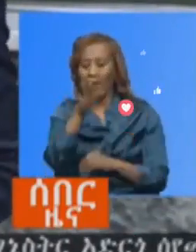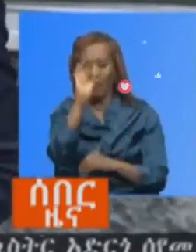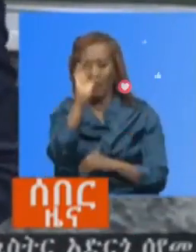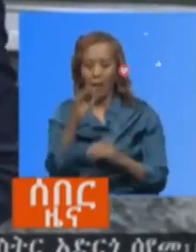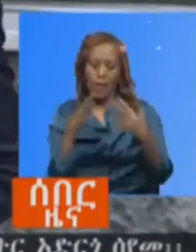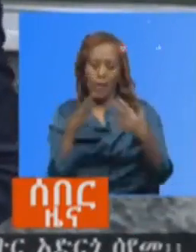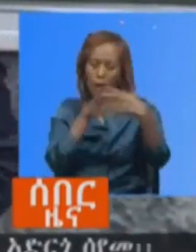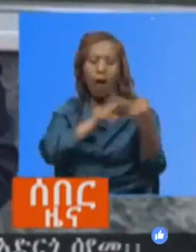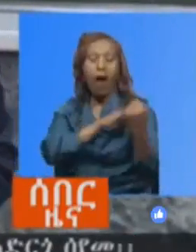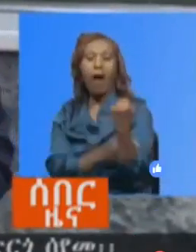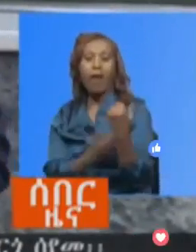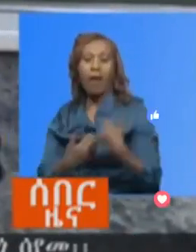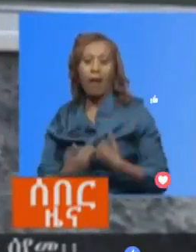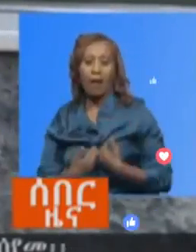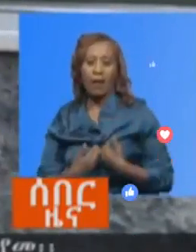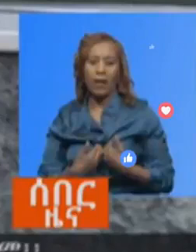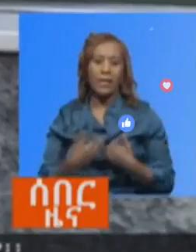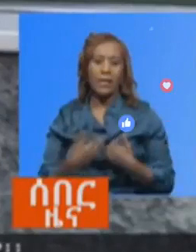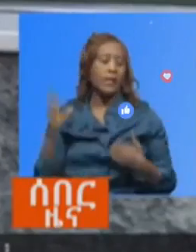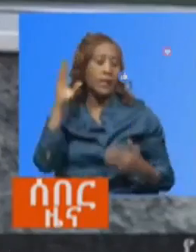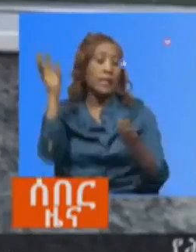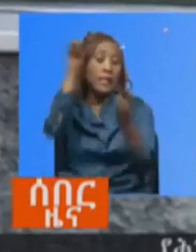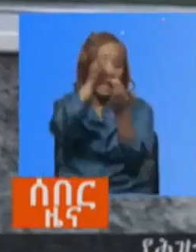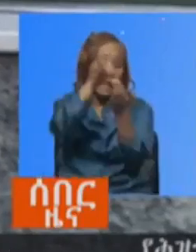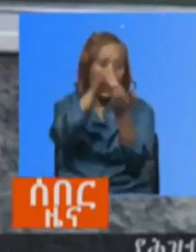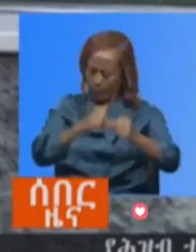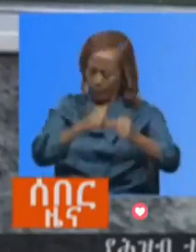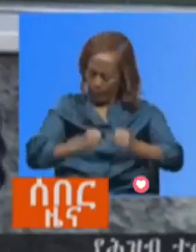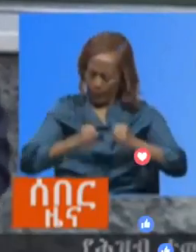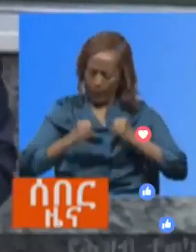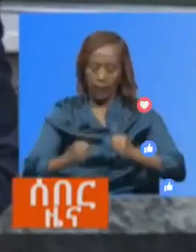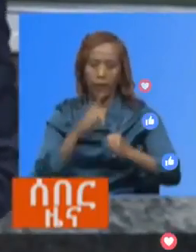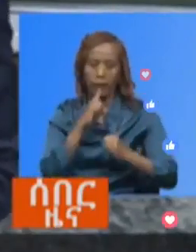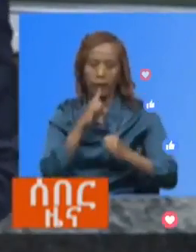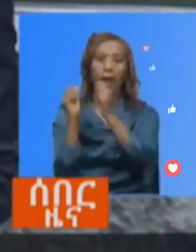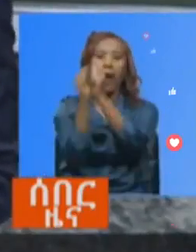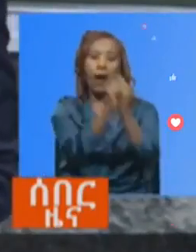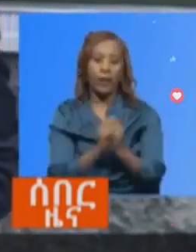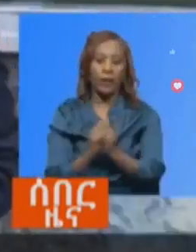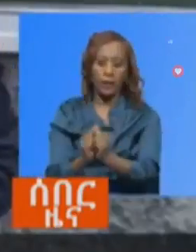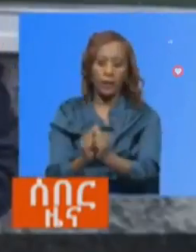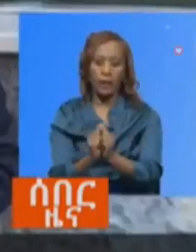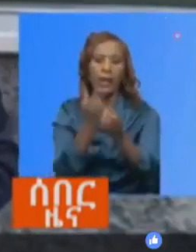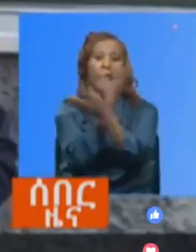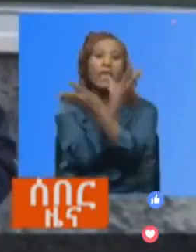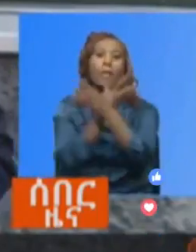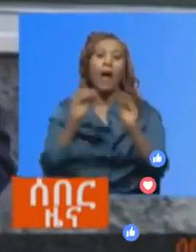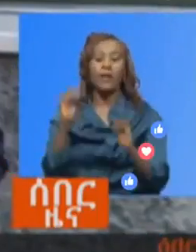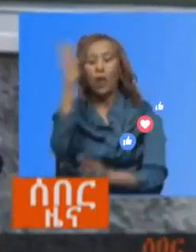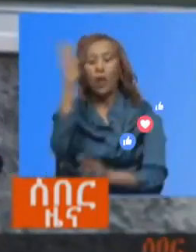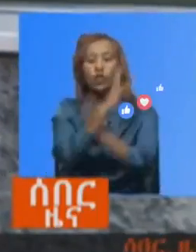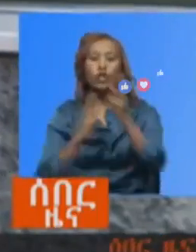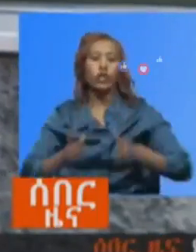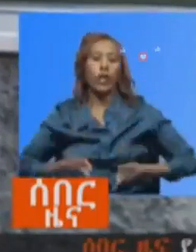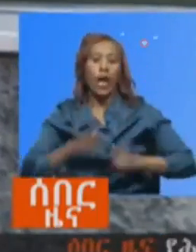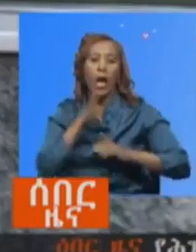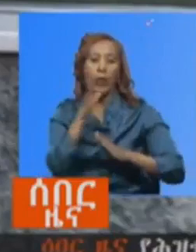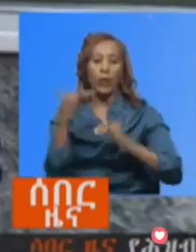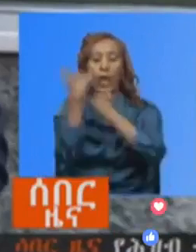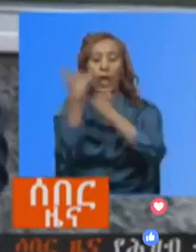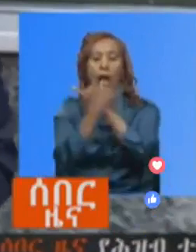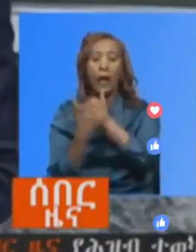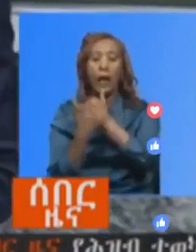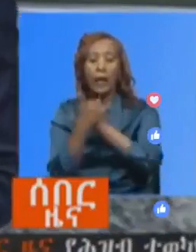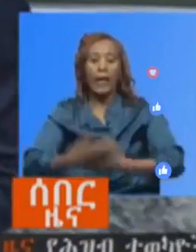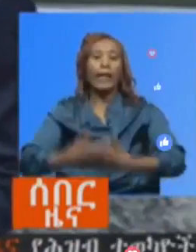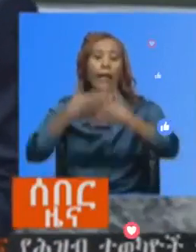ውስጥ ኃይል አለ። ስንደመር እንጠነክራለን። አንድነት የማይፈታው ችግር አይኖርም፣ አገር